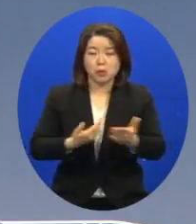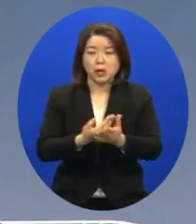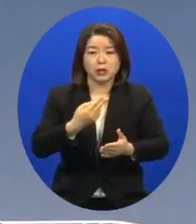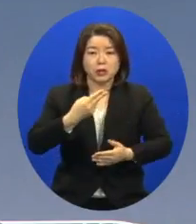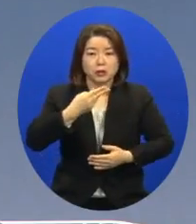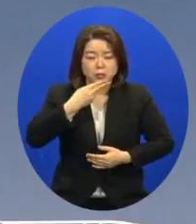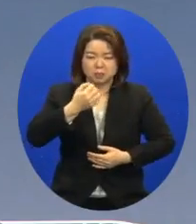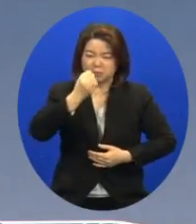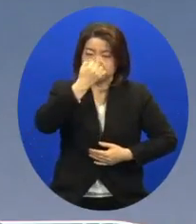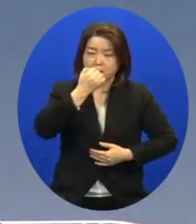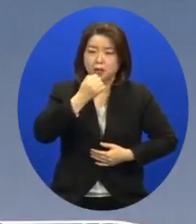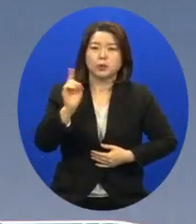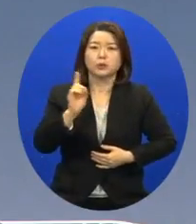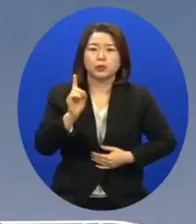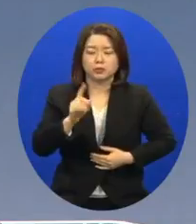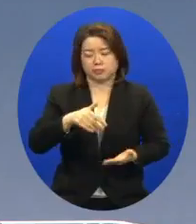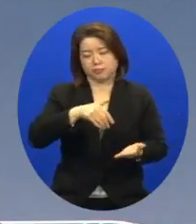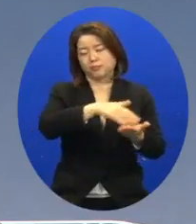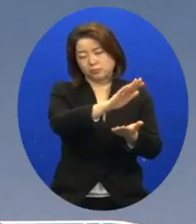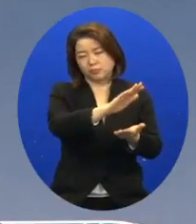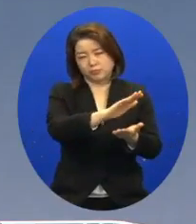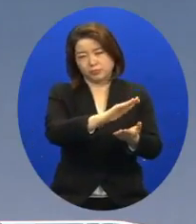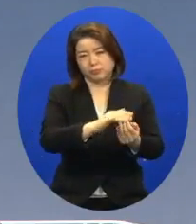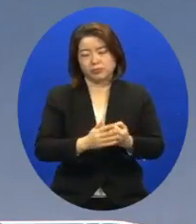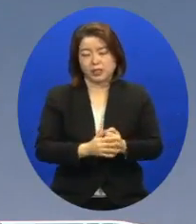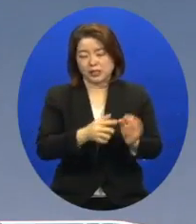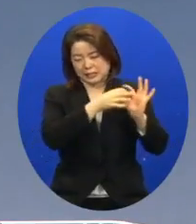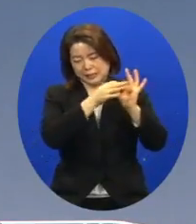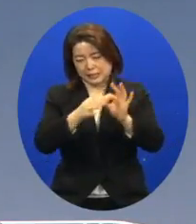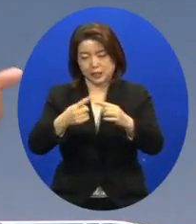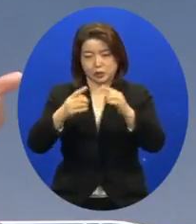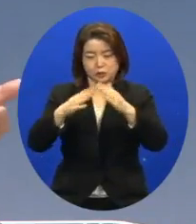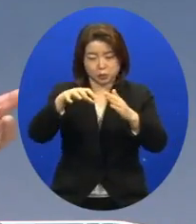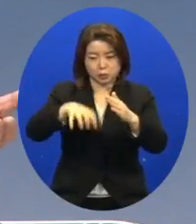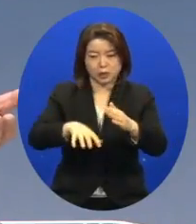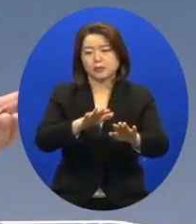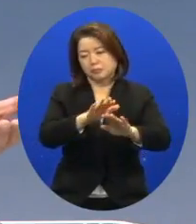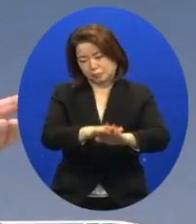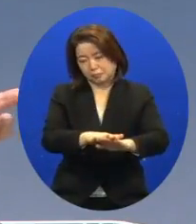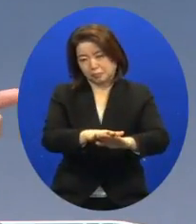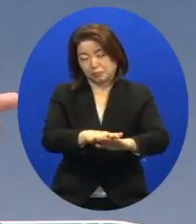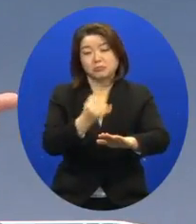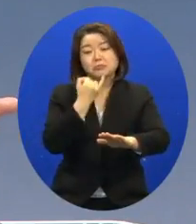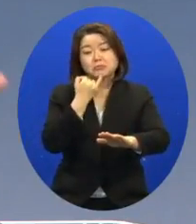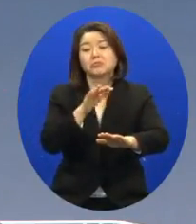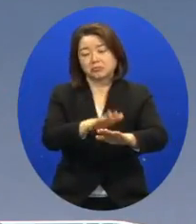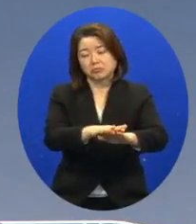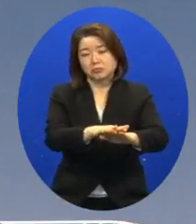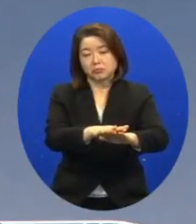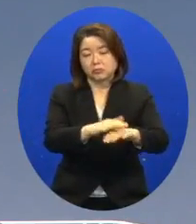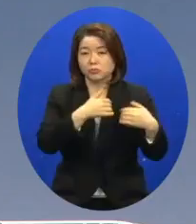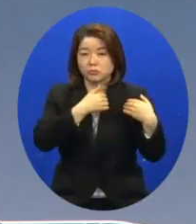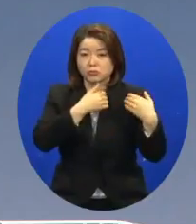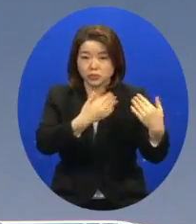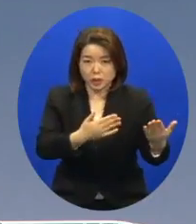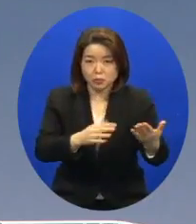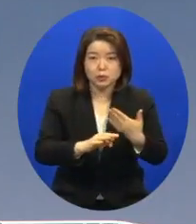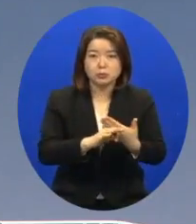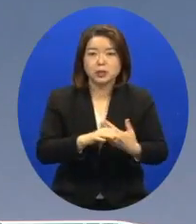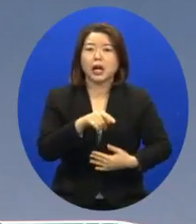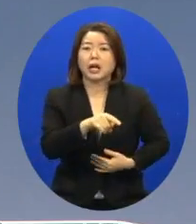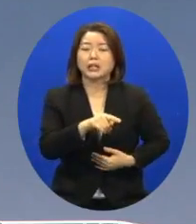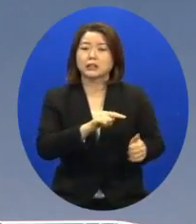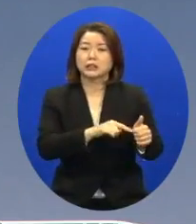것입니다 계속 교회 안에 두면서 그들이 그래도 괜찮다고 생각하는 상태의 내버려두는 것이 더